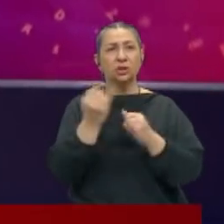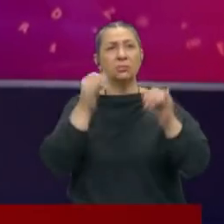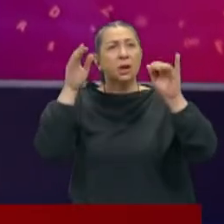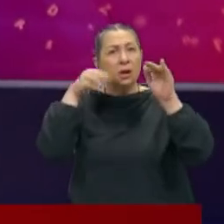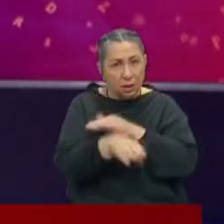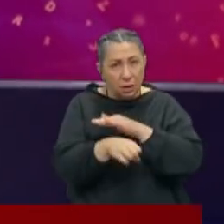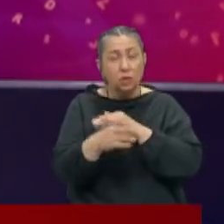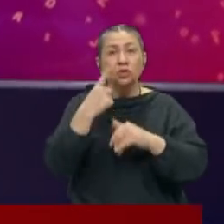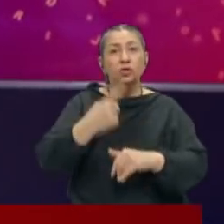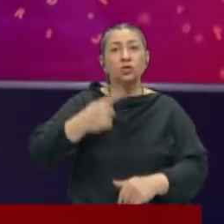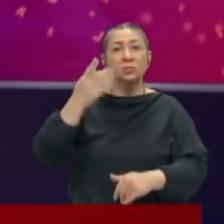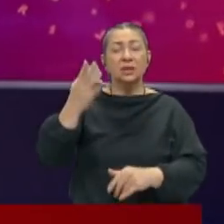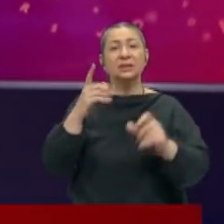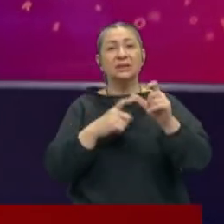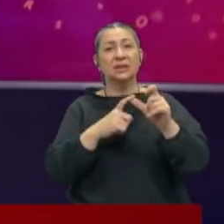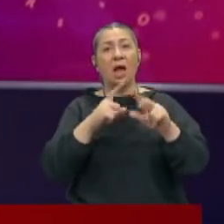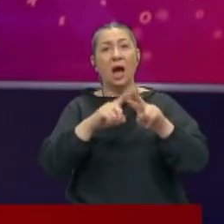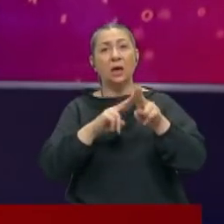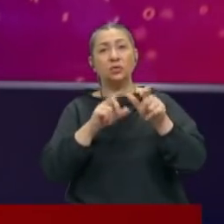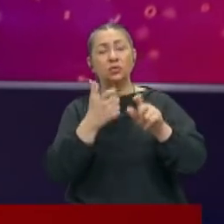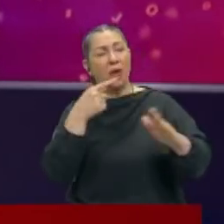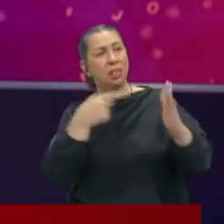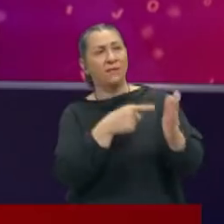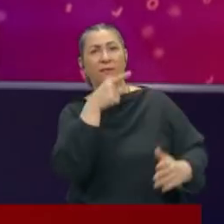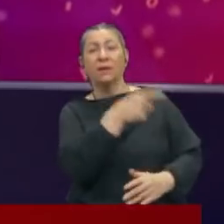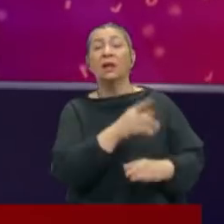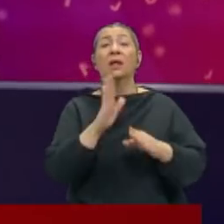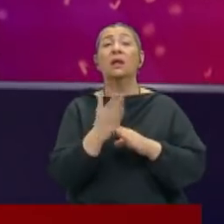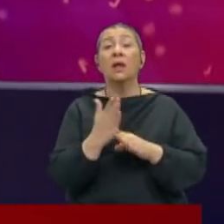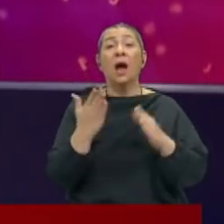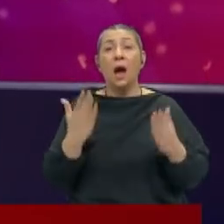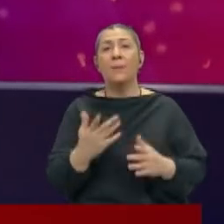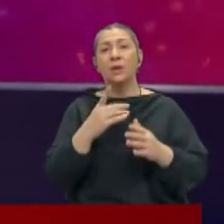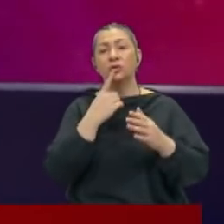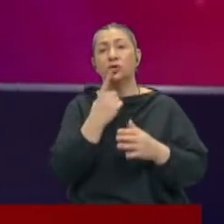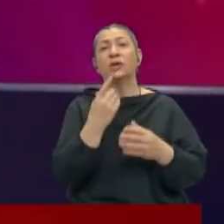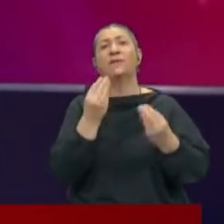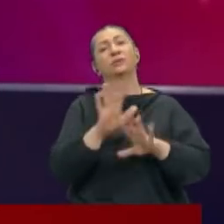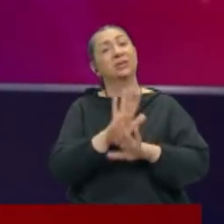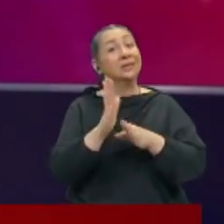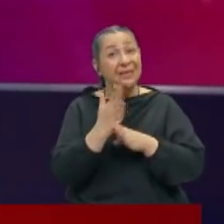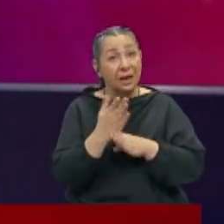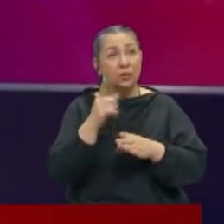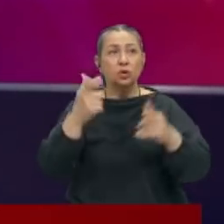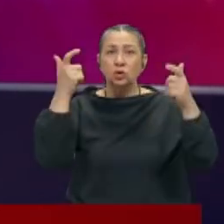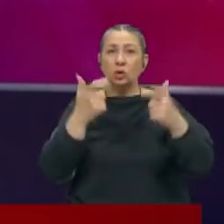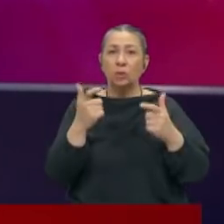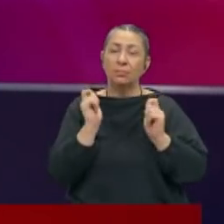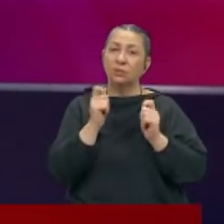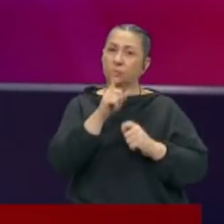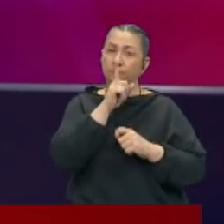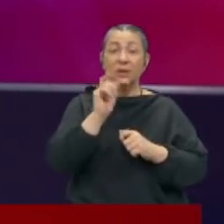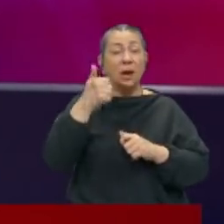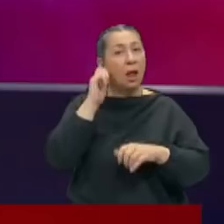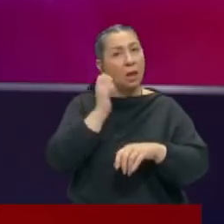girdi. Cumhurbaşkanı Sezen Aksu'yu hedef gösterdi. Ama sözlerini vermeyeceğiz. Neden? Çünkü bu sorumluluğu taşımak zorundayız.